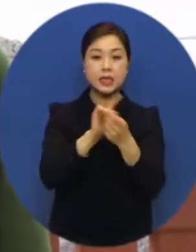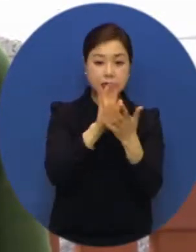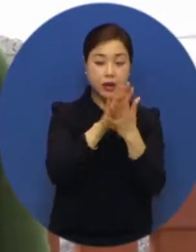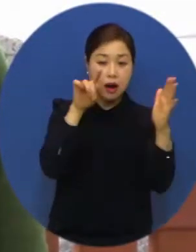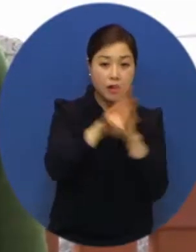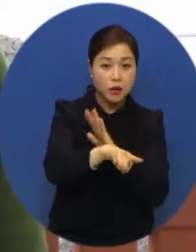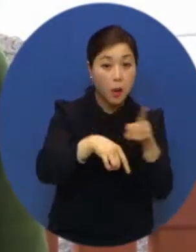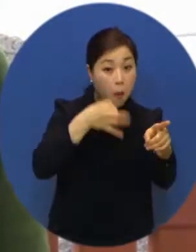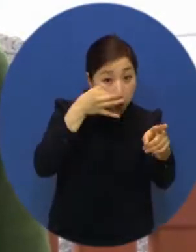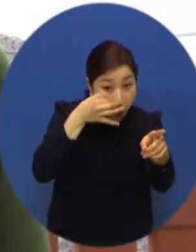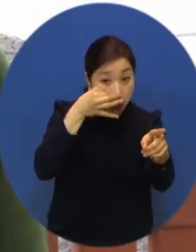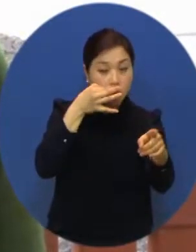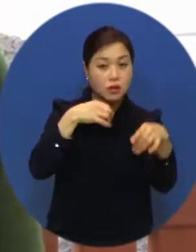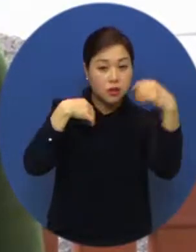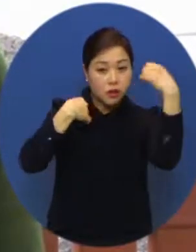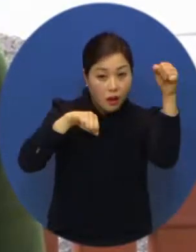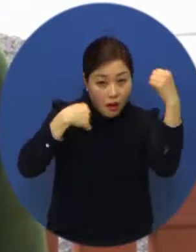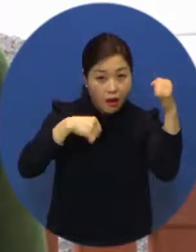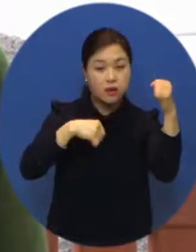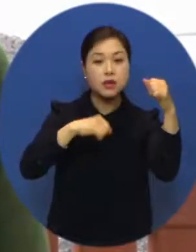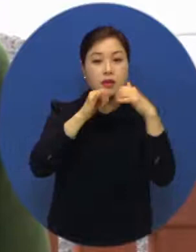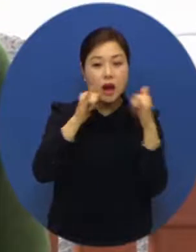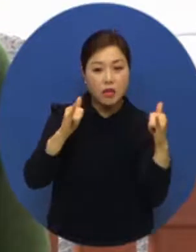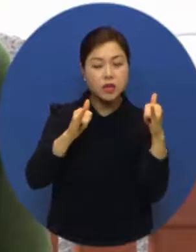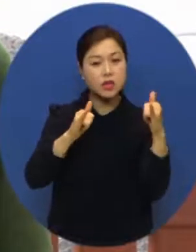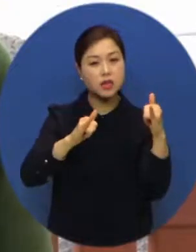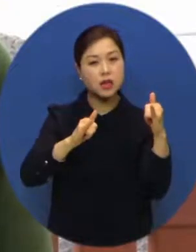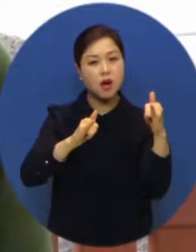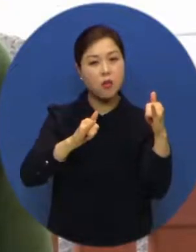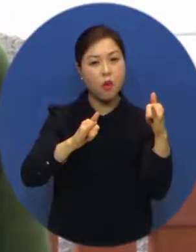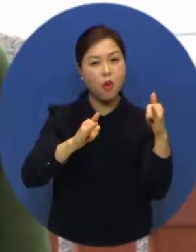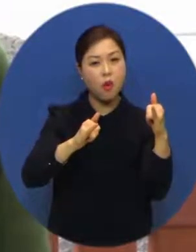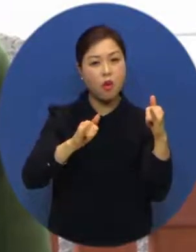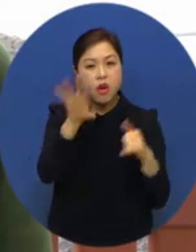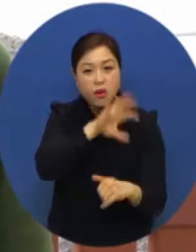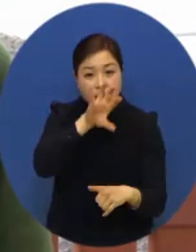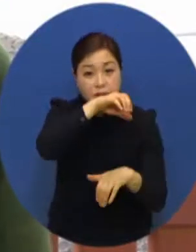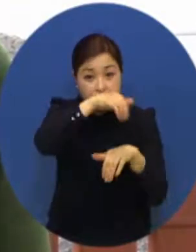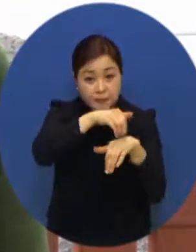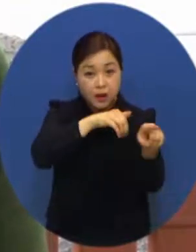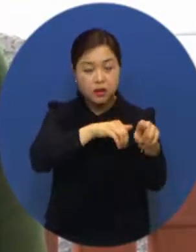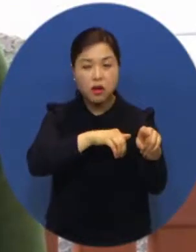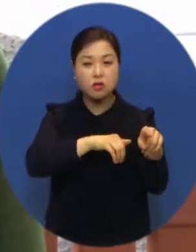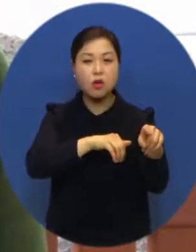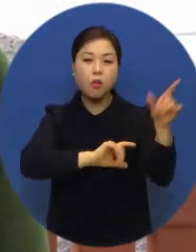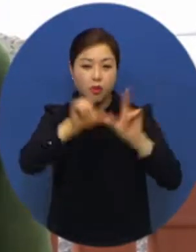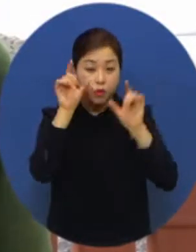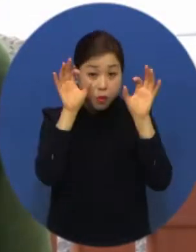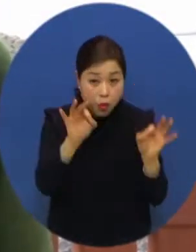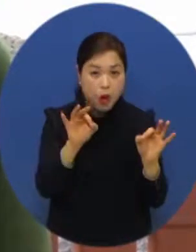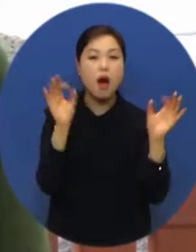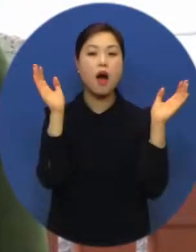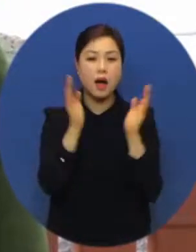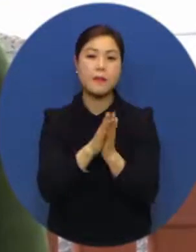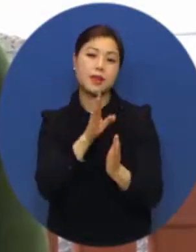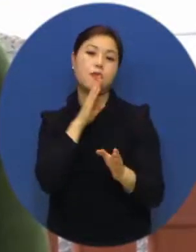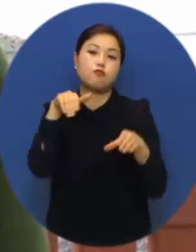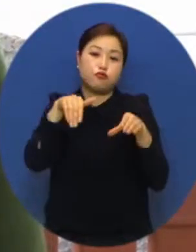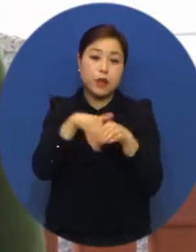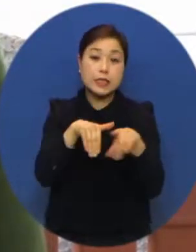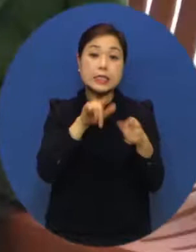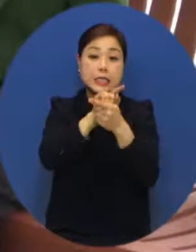실제 예술가들이 작업을 활동하는 걸 보면서 문화 쪽은 현장이구나 하는 생각이 들어서